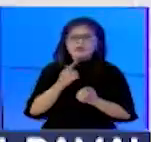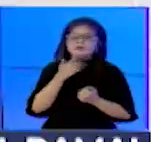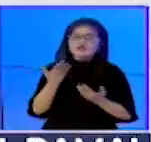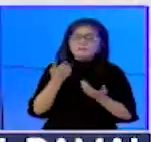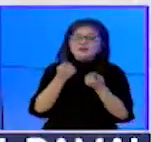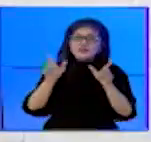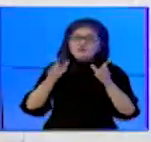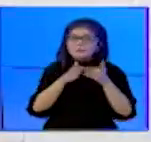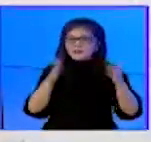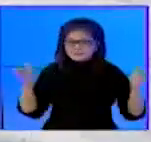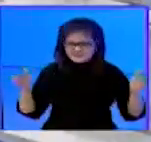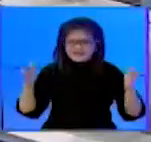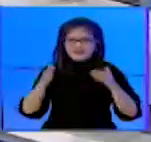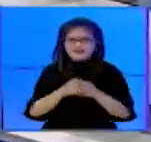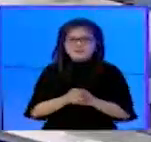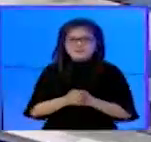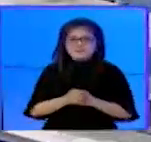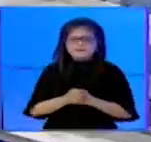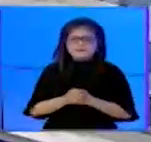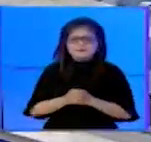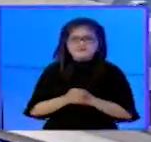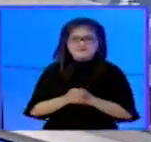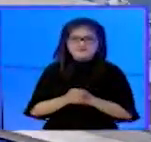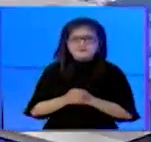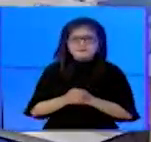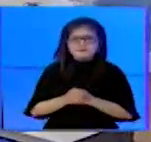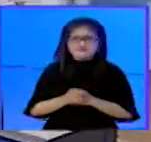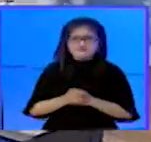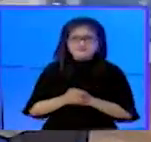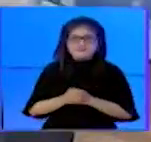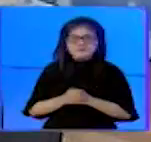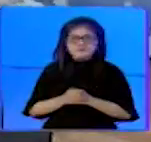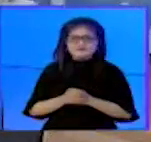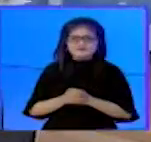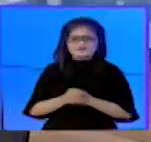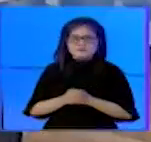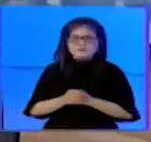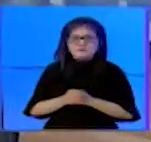panjang, Lady. Baik, terima kasih Ririn Oktaviani melaporkan langsung dari kawasan wisata Ancol. Dan sebelumnya